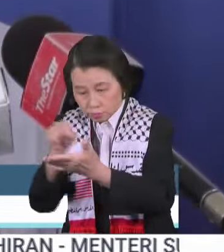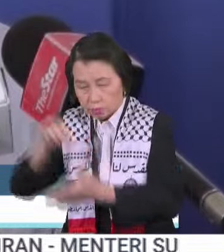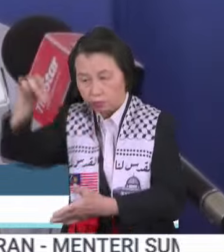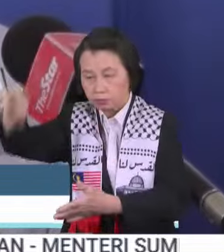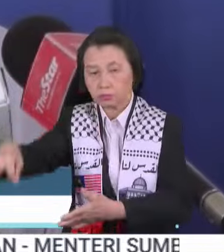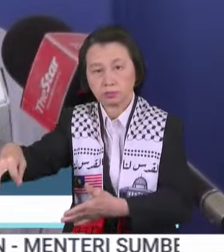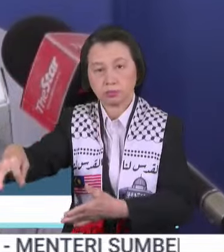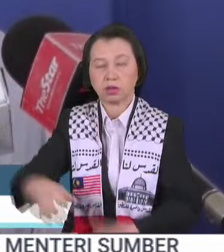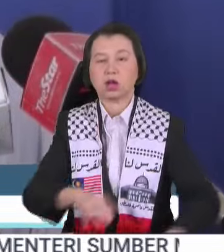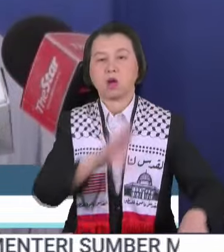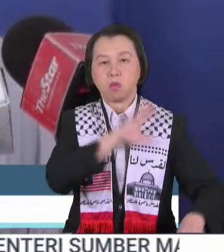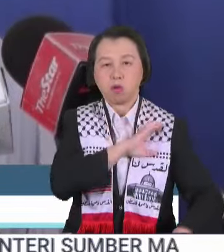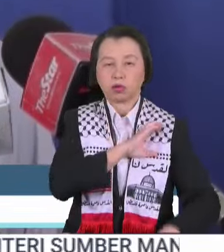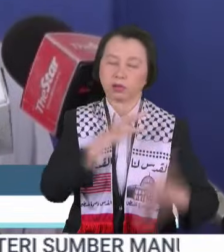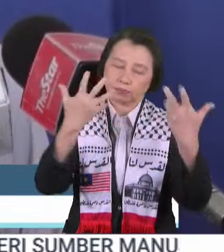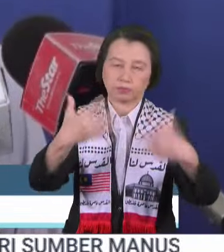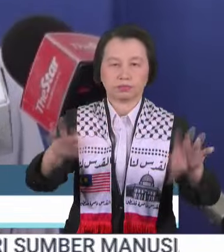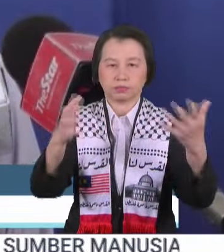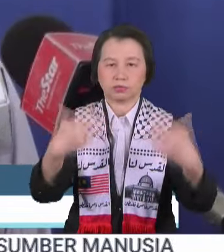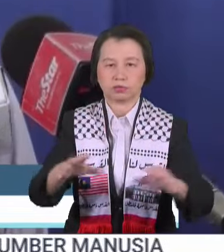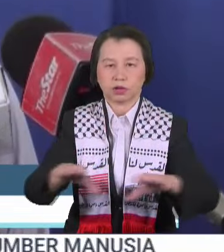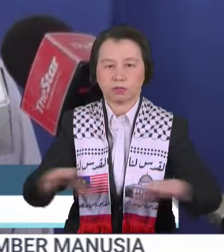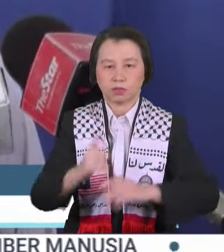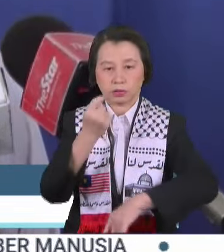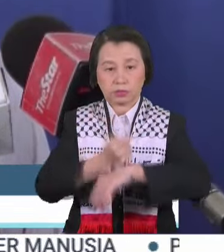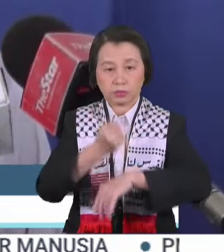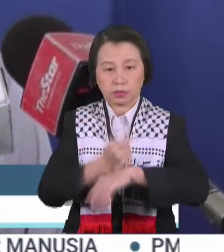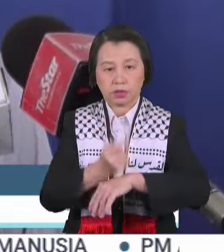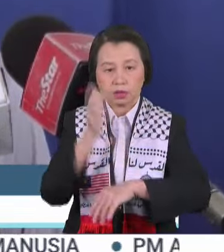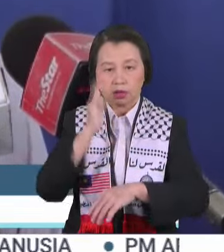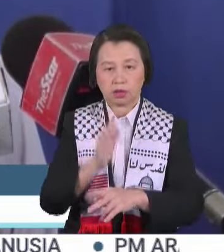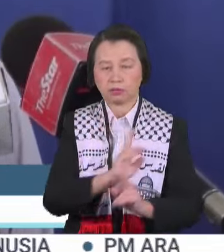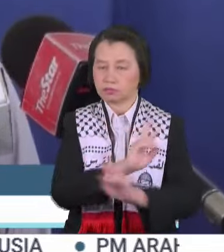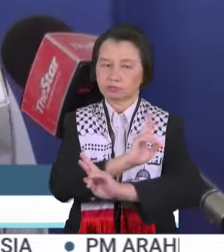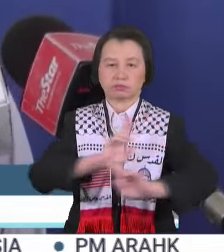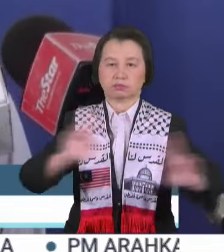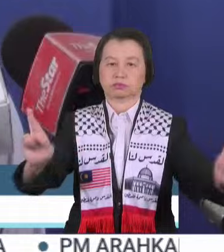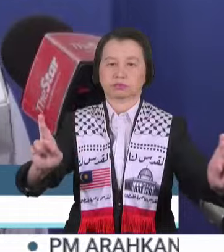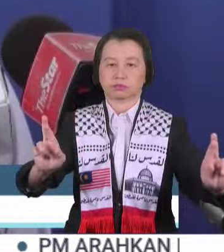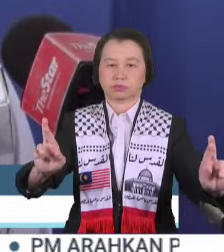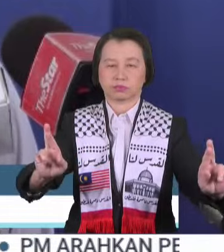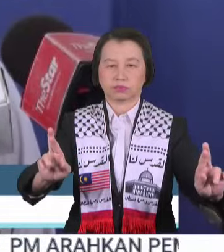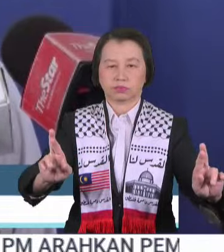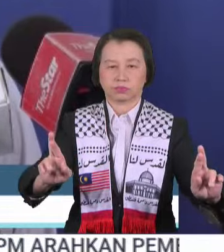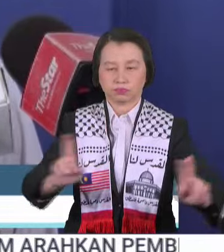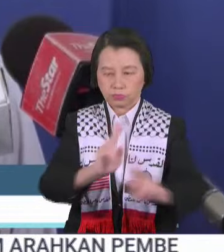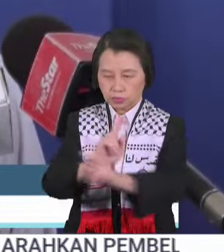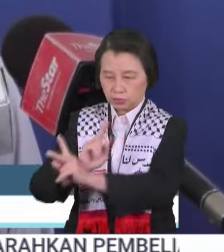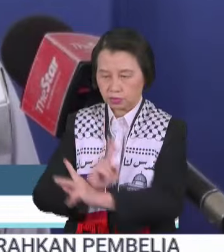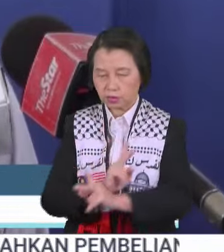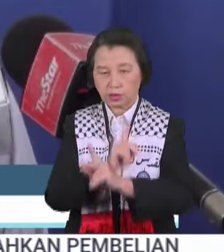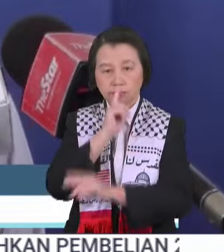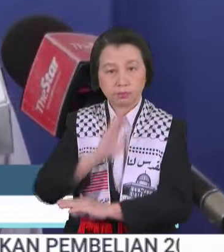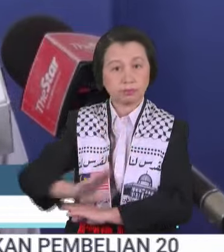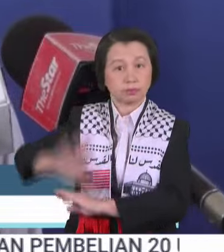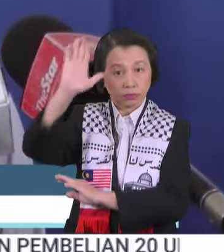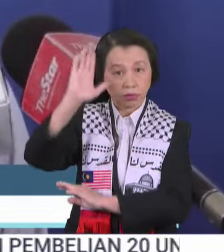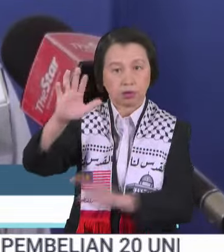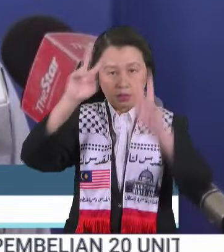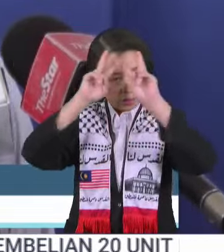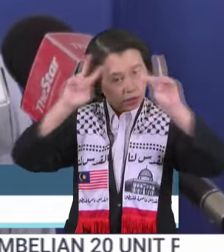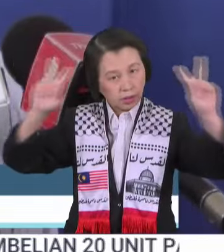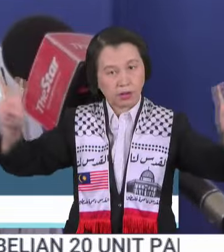Pasukan polis sudah menjalankan tugas dan melakukan persiapan dalam aspek jaminan terhadap